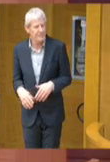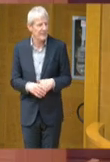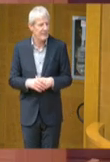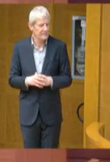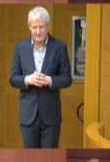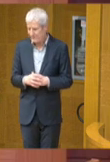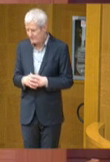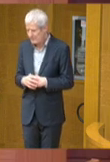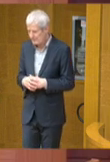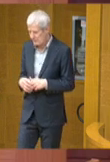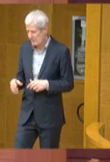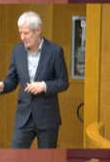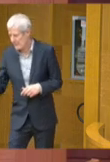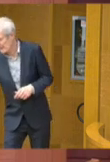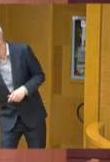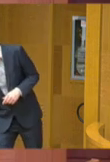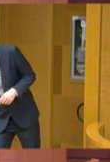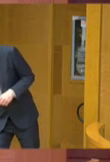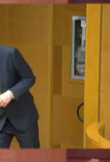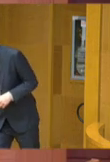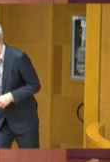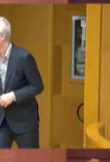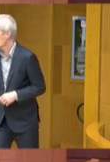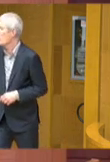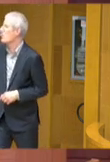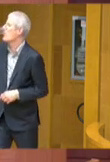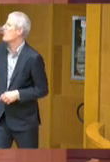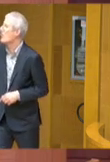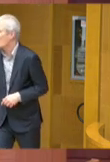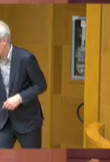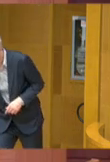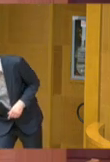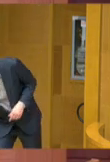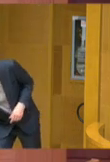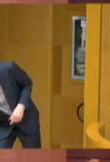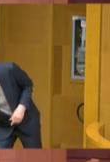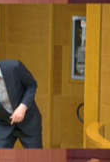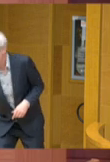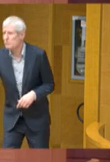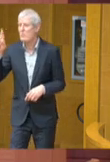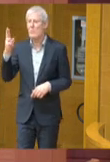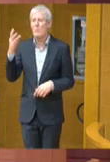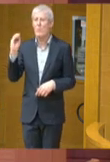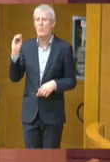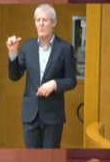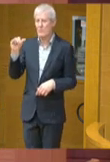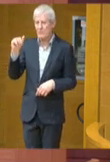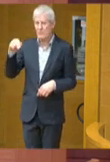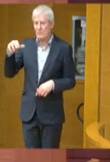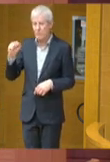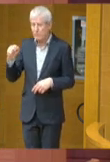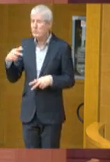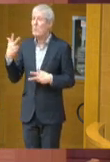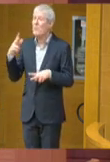Grazie, grazie ancora Nicolas Marzolino. La parola ora a Barbara Rosina, dell'Ordine degli Assistenti Sociali.